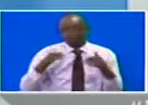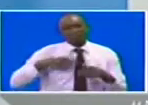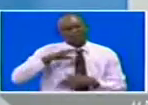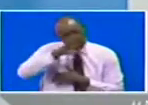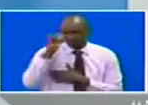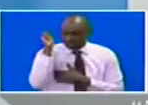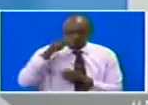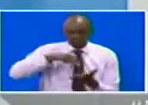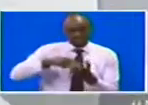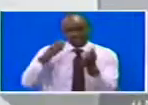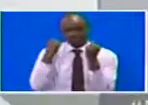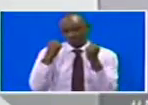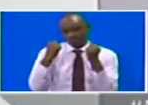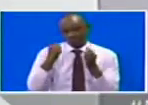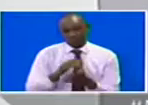wazalendo tusimame.